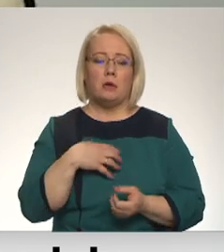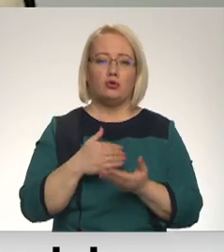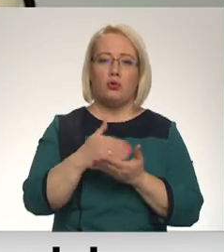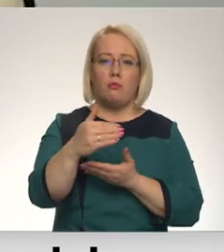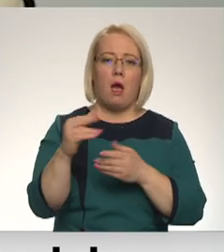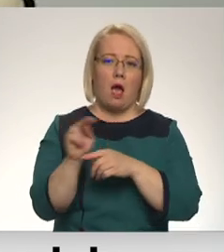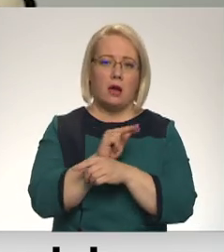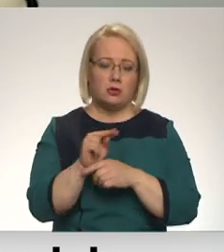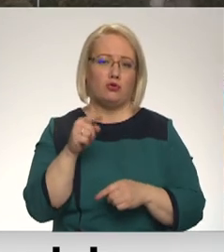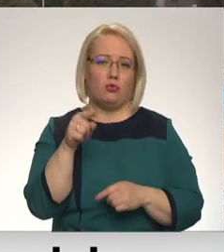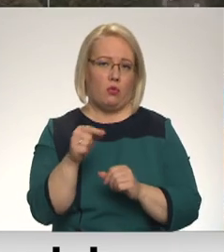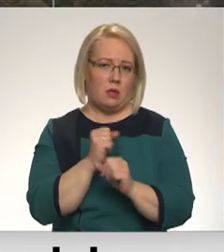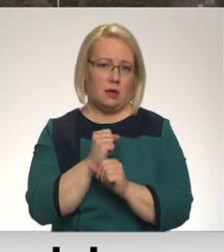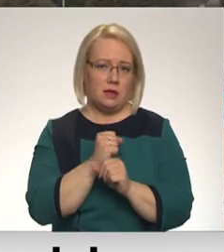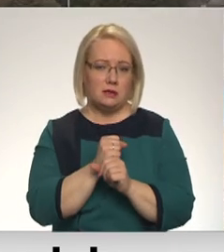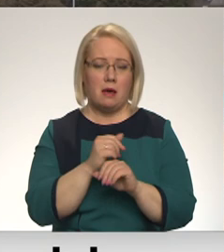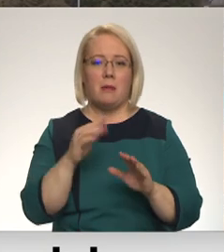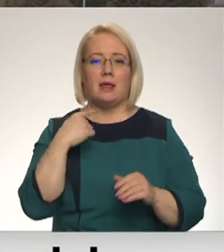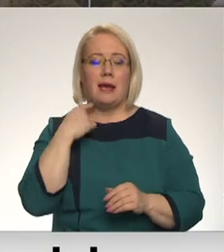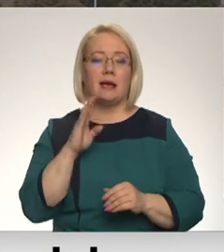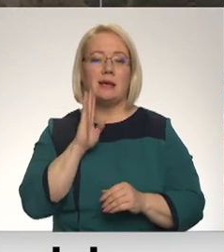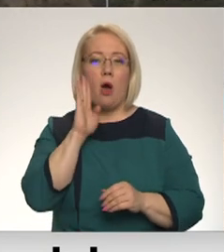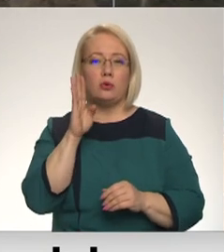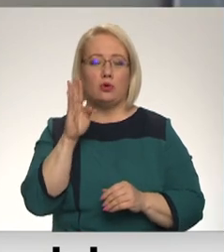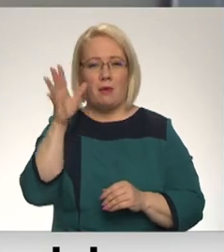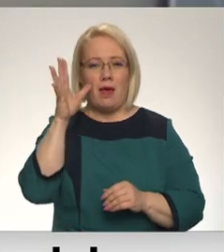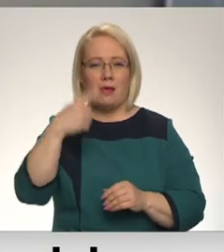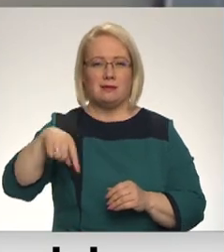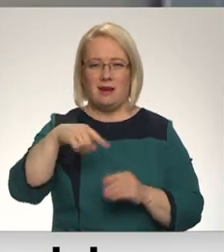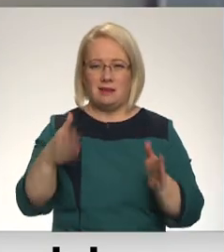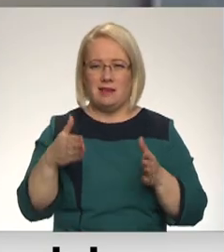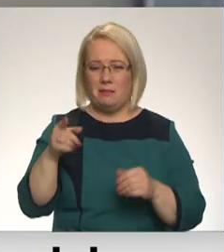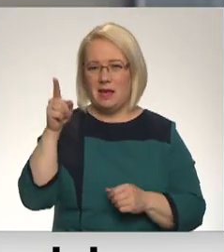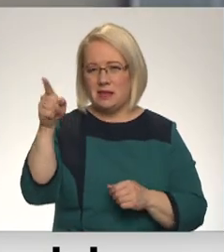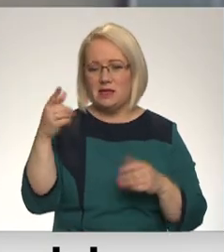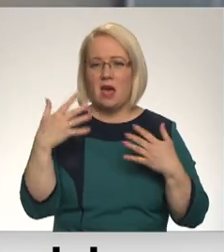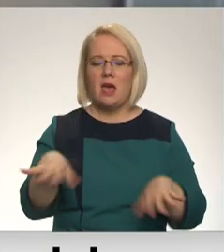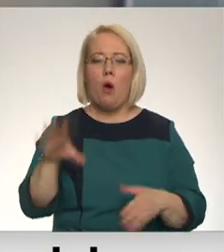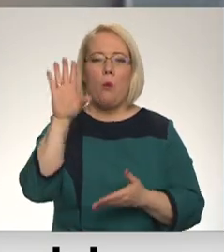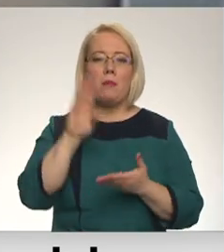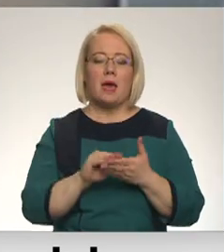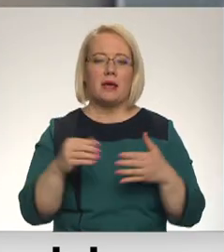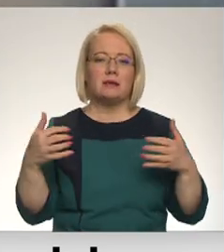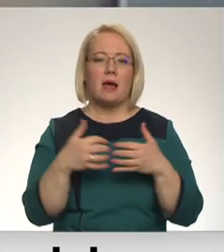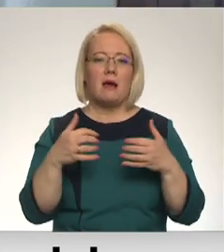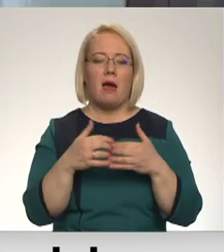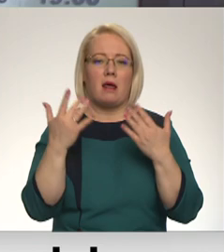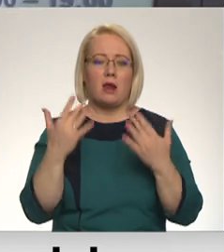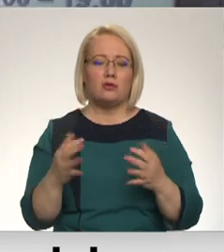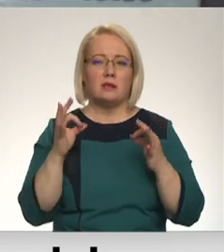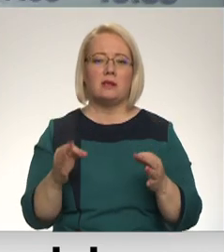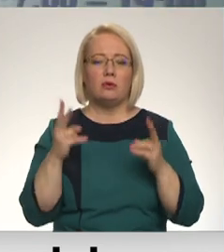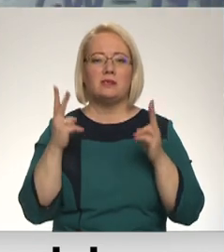ārstēšana, un to arī mēs darīsim. Tikmēr Rīgas Austrumu klīniskās universitātes slimnīcā jau ir pieredze kara rezultātā cietušo ārstēšanā,